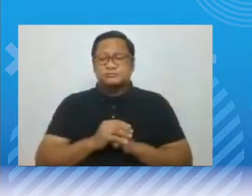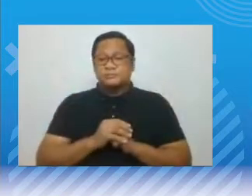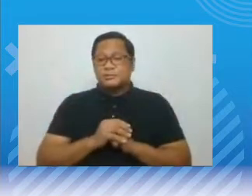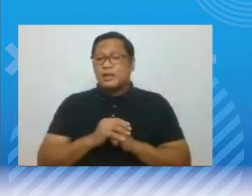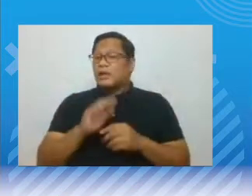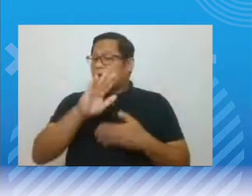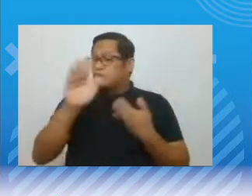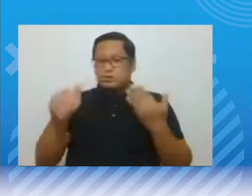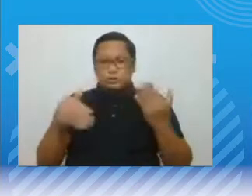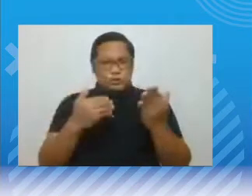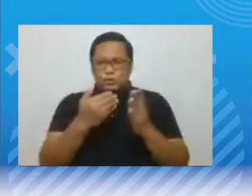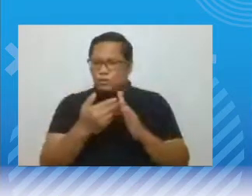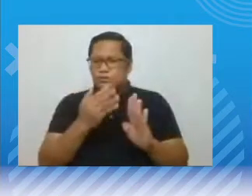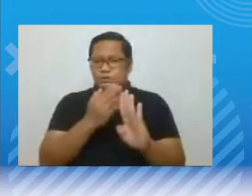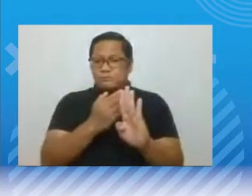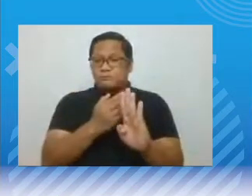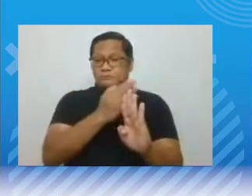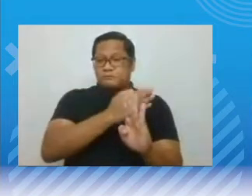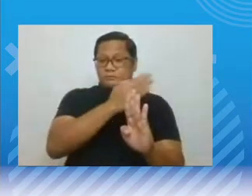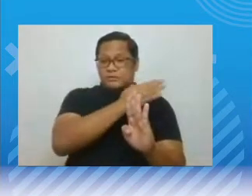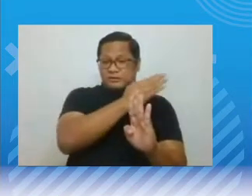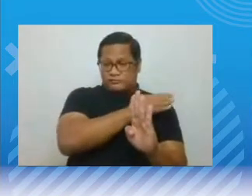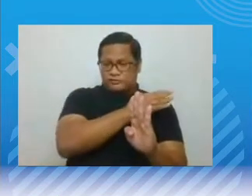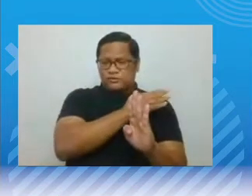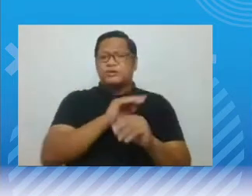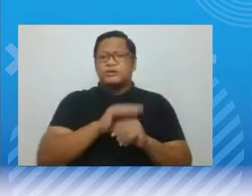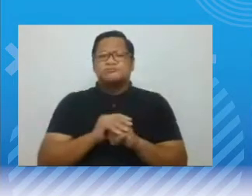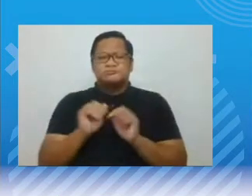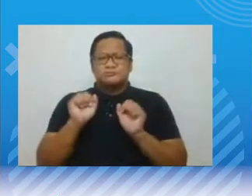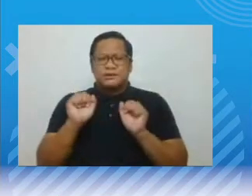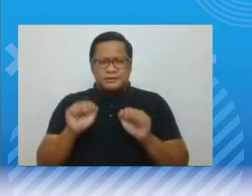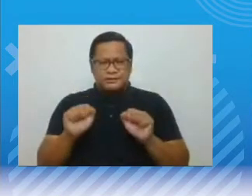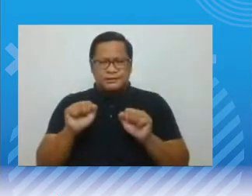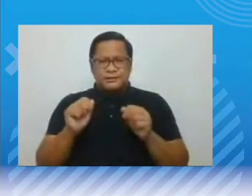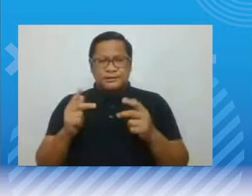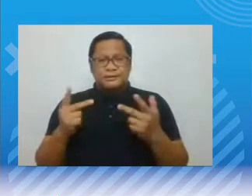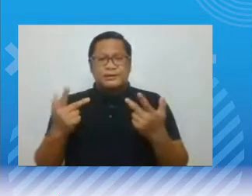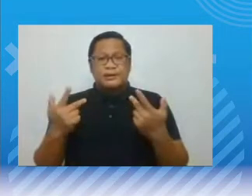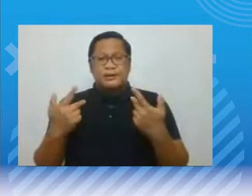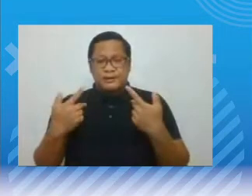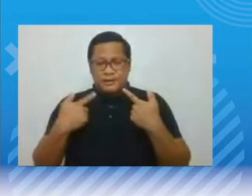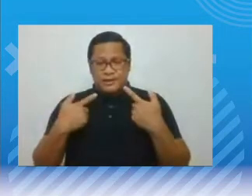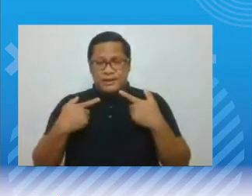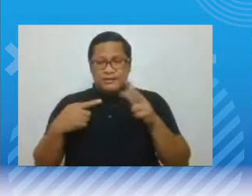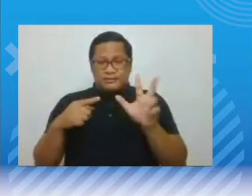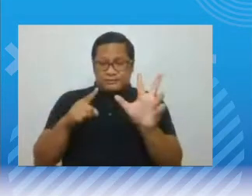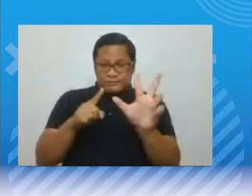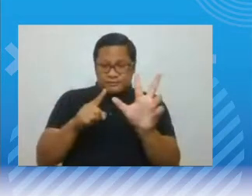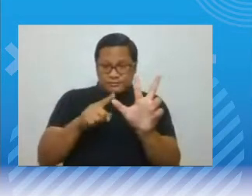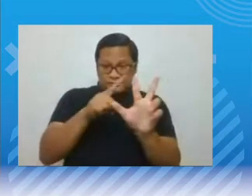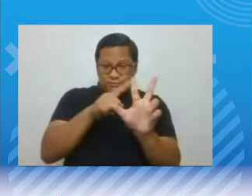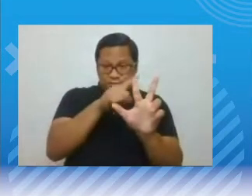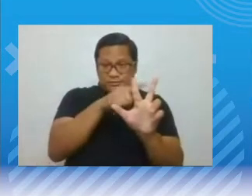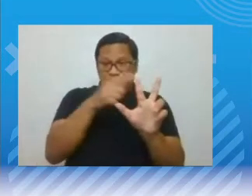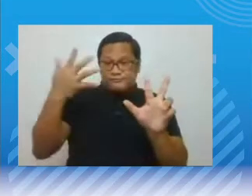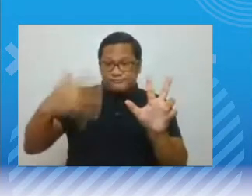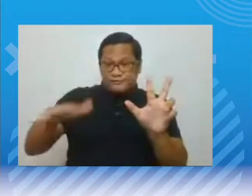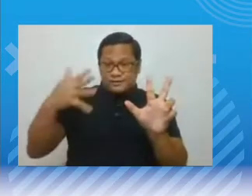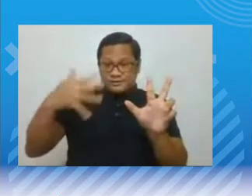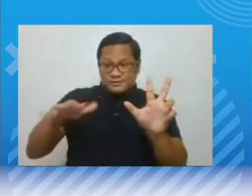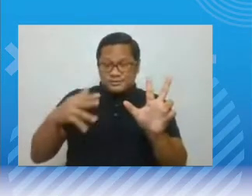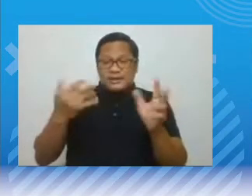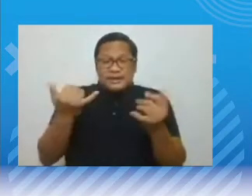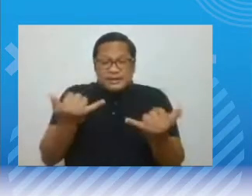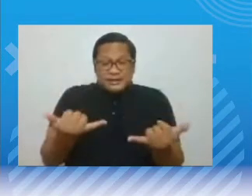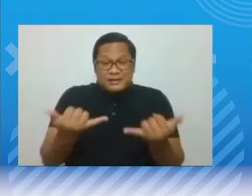ng previous episodes noon. So far nagkaroon na tayo ng 3 episodes na natapos na. Ito na po yung ika-4